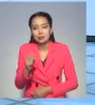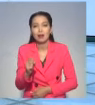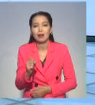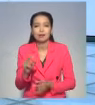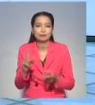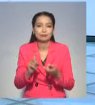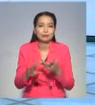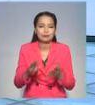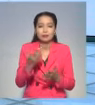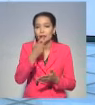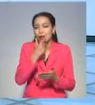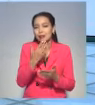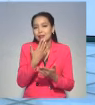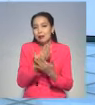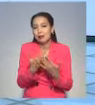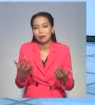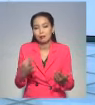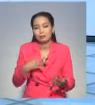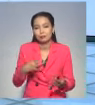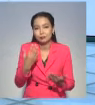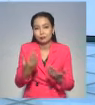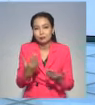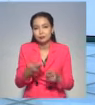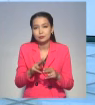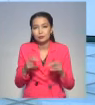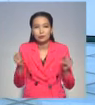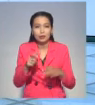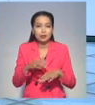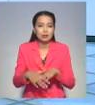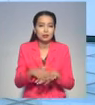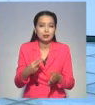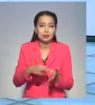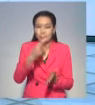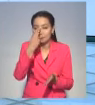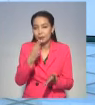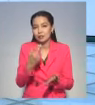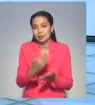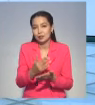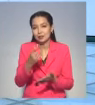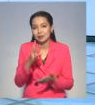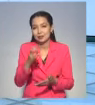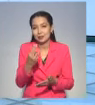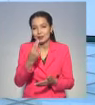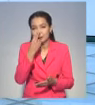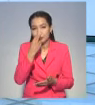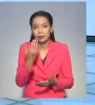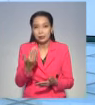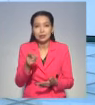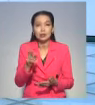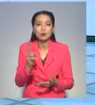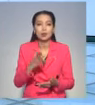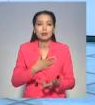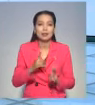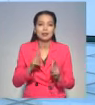принадлежности к этносу. А переплетение традиций народов стало уже национальным трендом. Однако есть те, кому наше согласие и единство